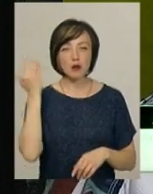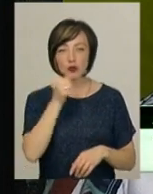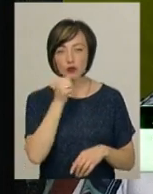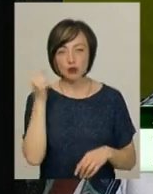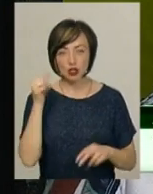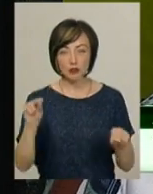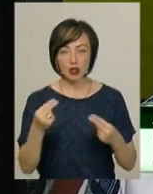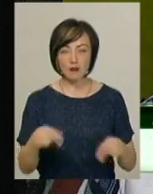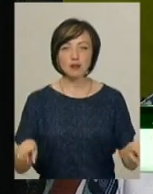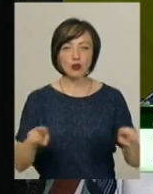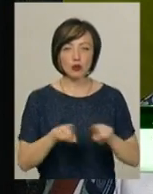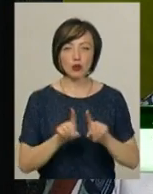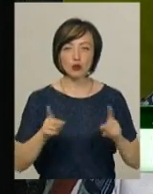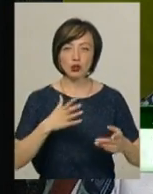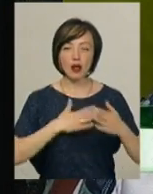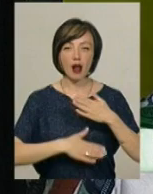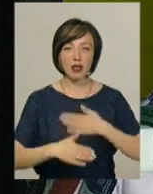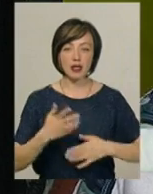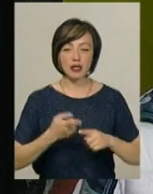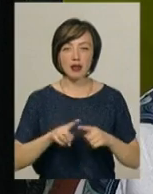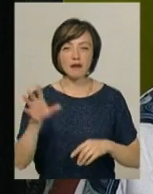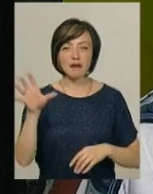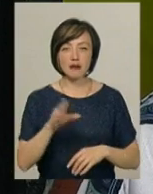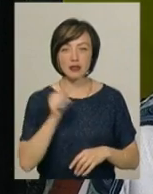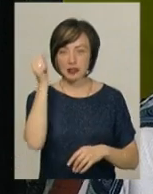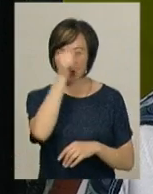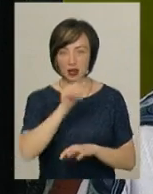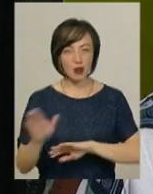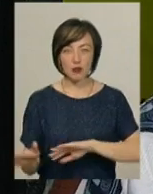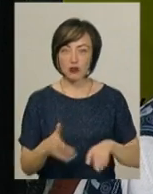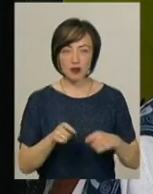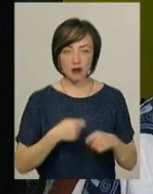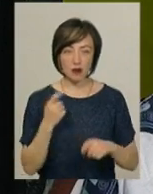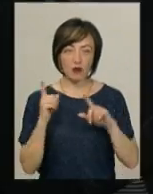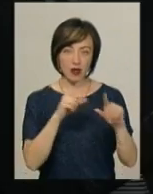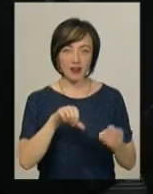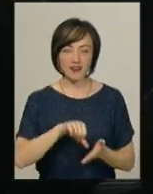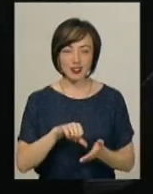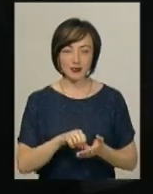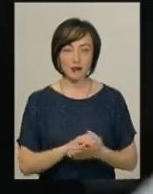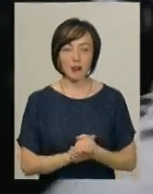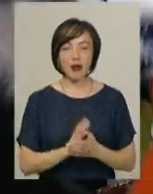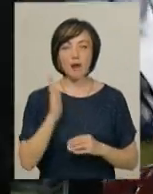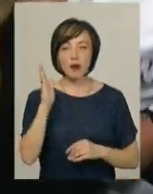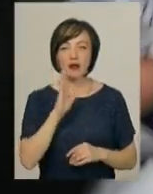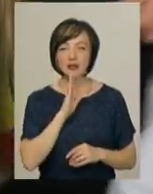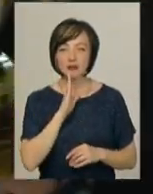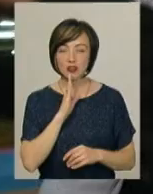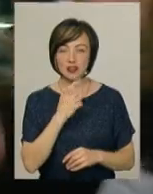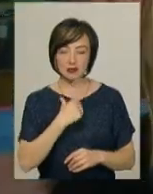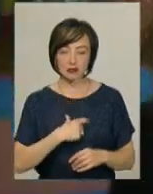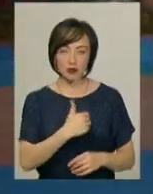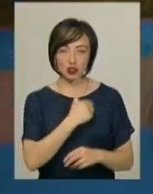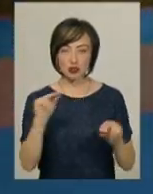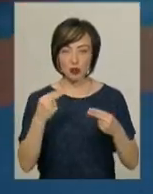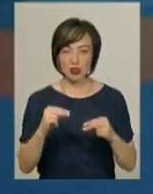чемпіонаті, але все одно дуже раділа, тому що цілий рік, ну, не прийшов дарма, а поїхала і виступила. У майбутньому Аміна Гончар каже, бачить себе